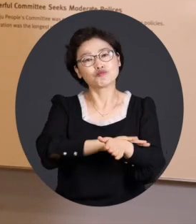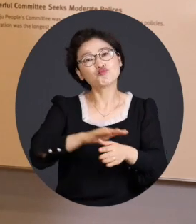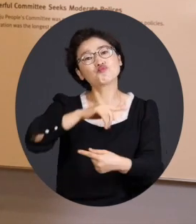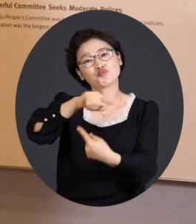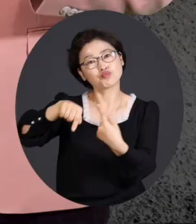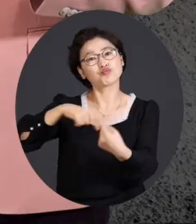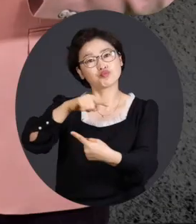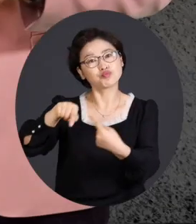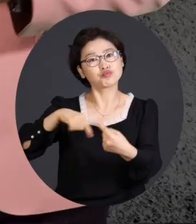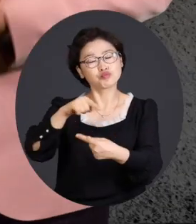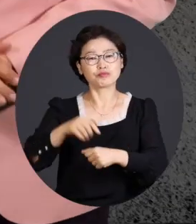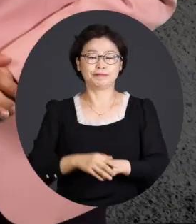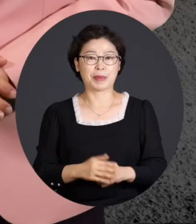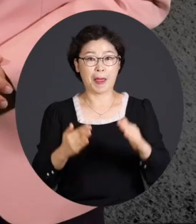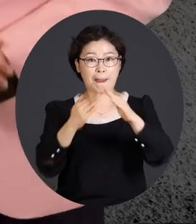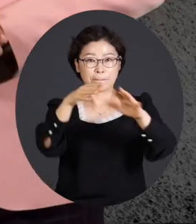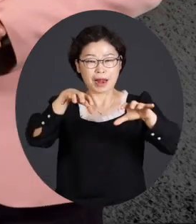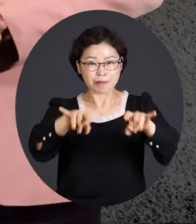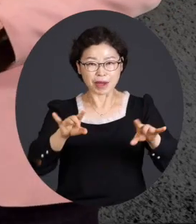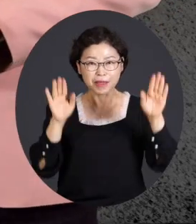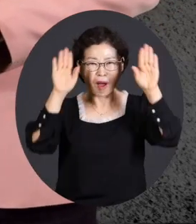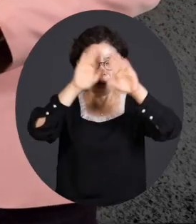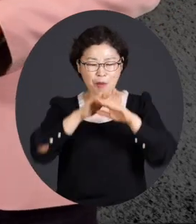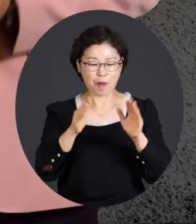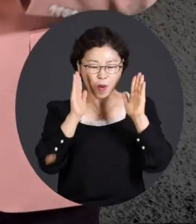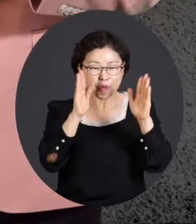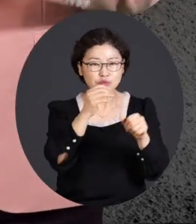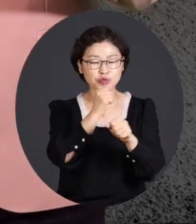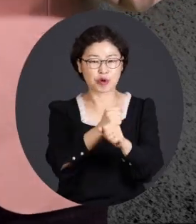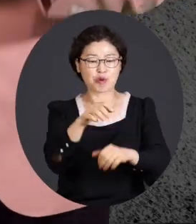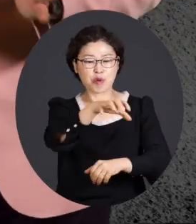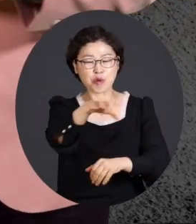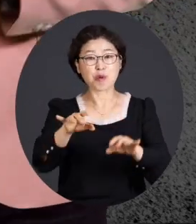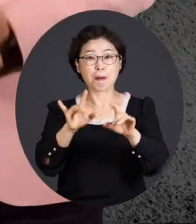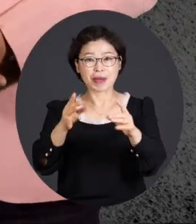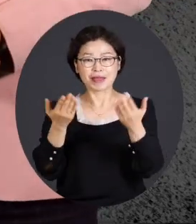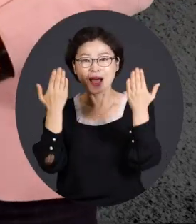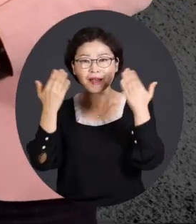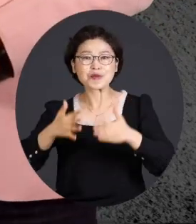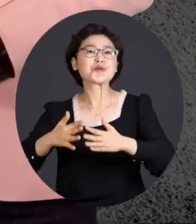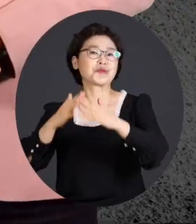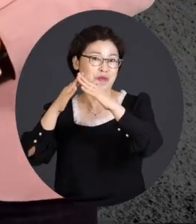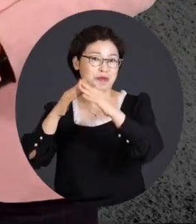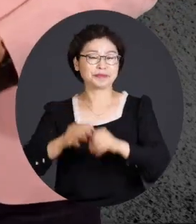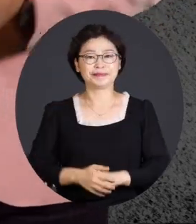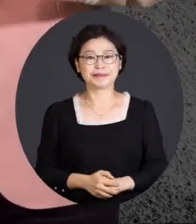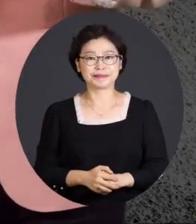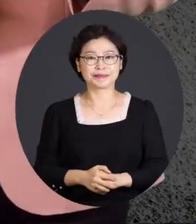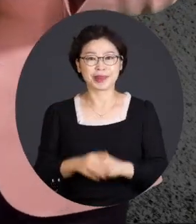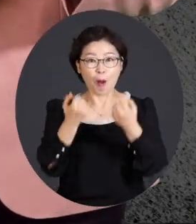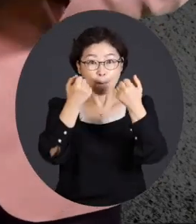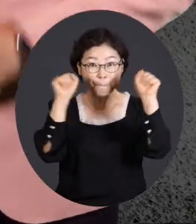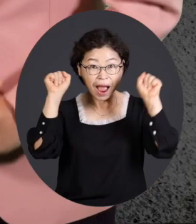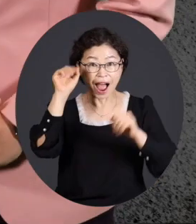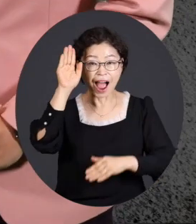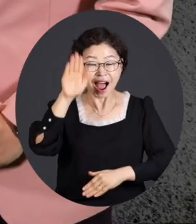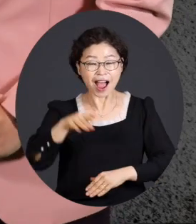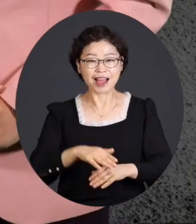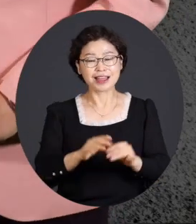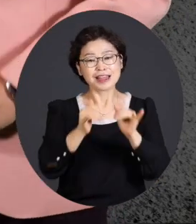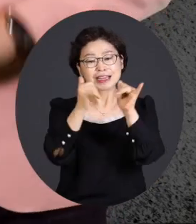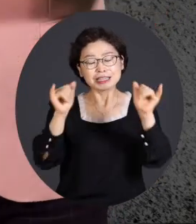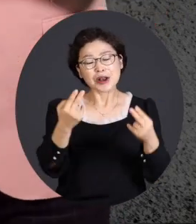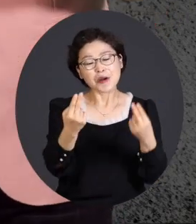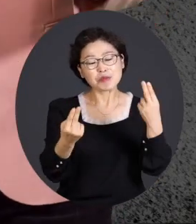있었습니다. 마을마다 약이 생기고 지역마다 학교가 생겼습니다. 광복 직후 인구 비례